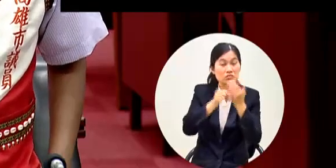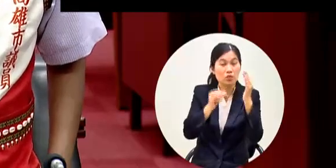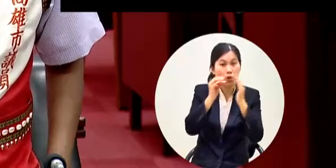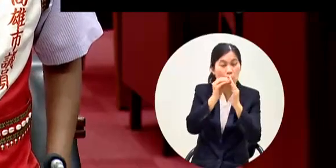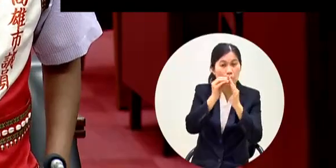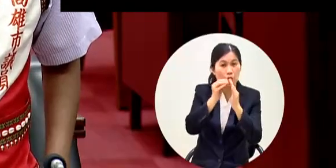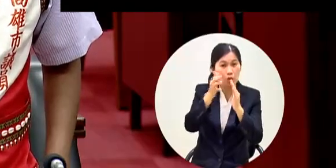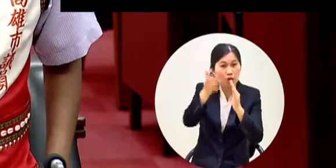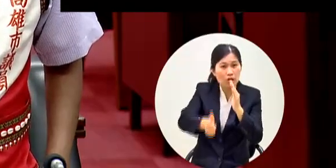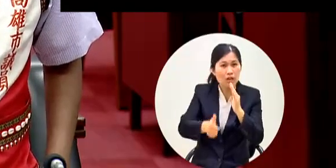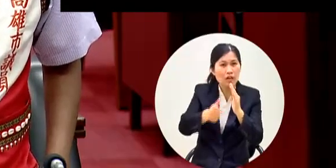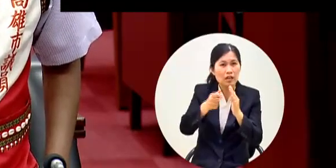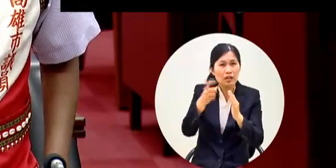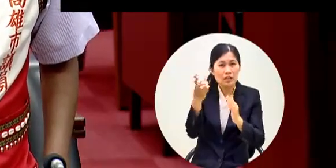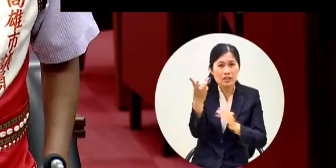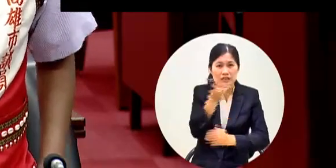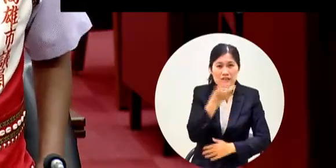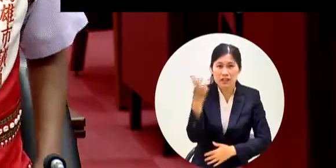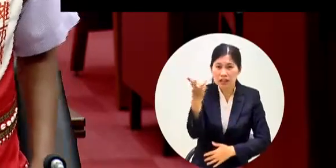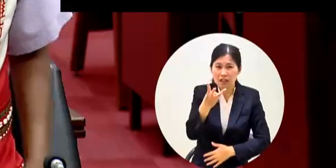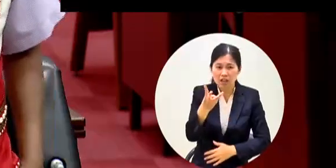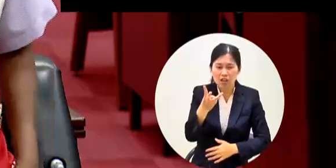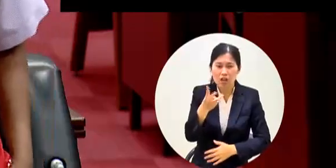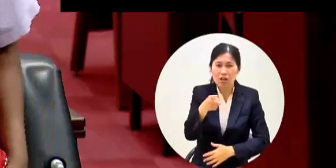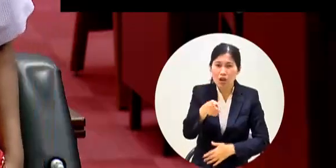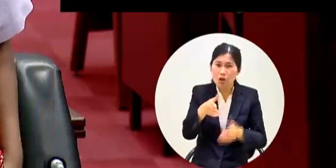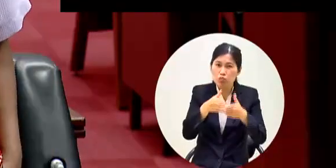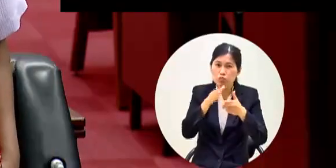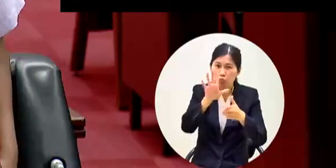部落照顾好，不要变成小林第二。